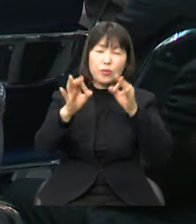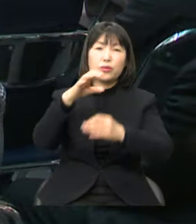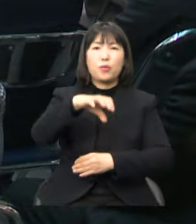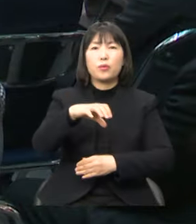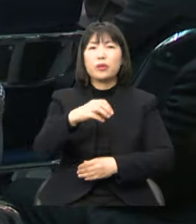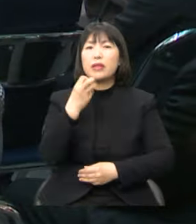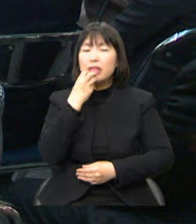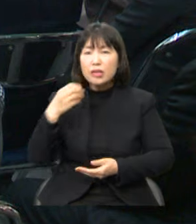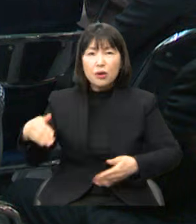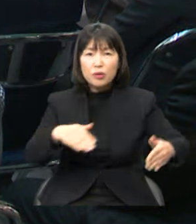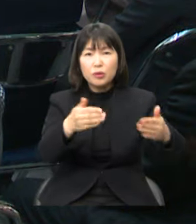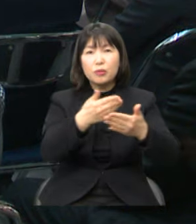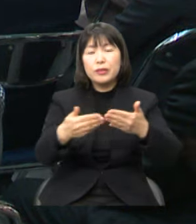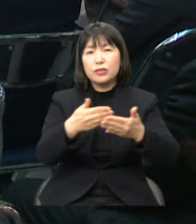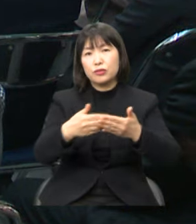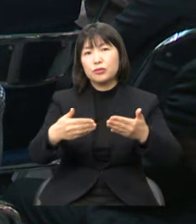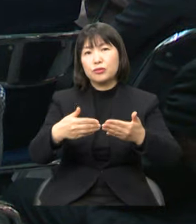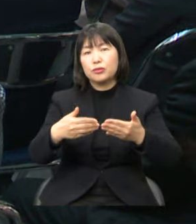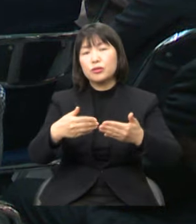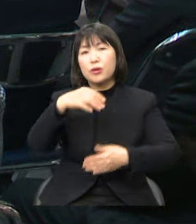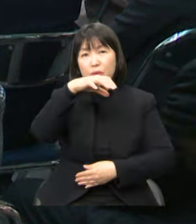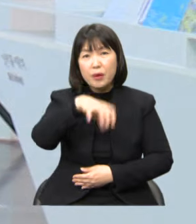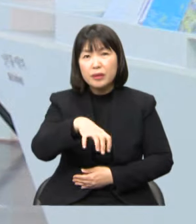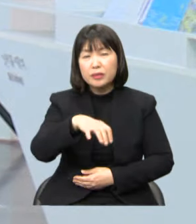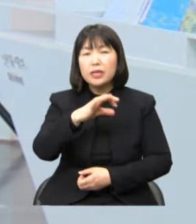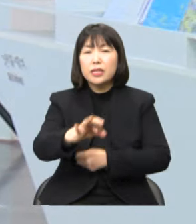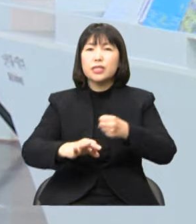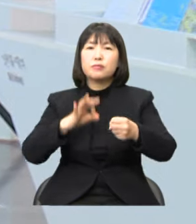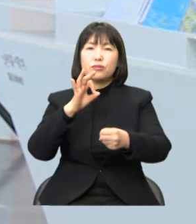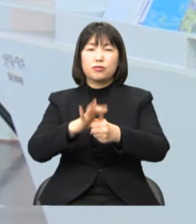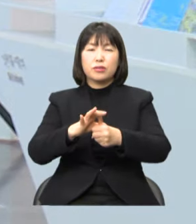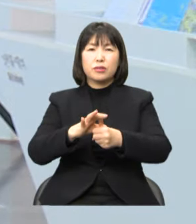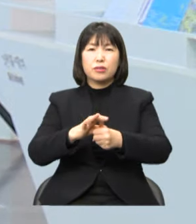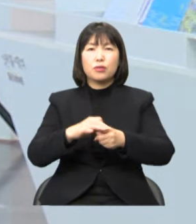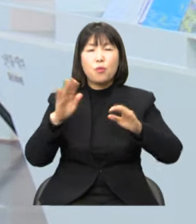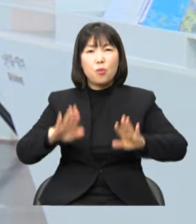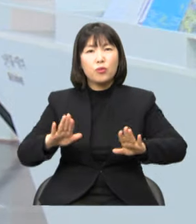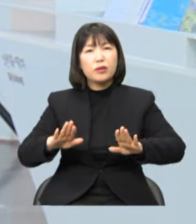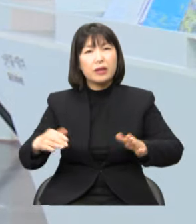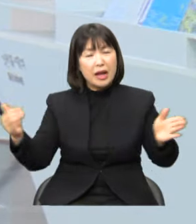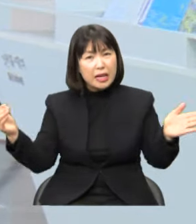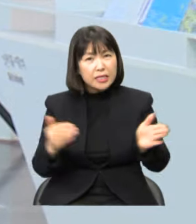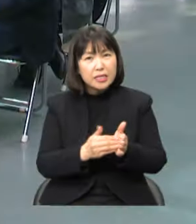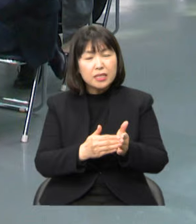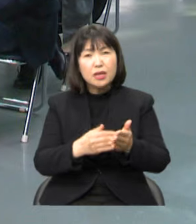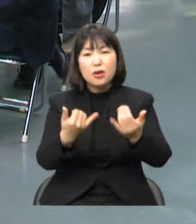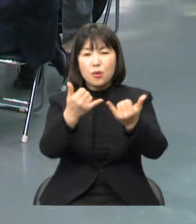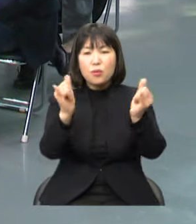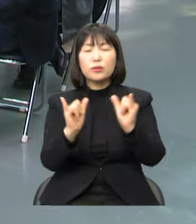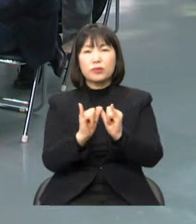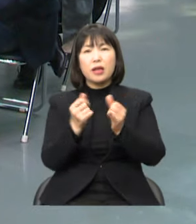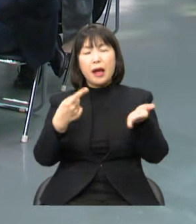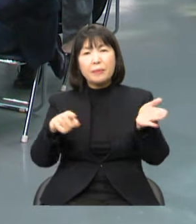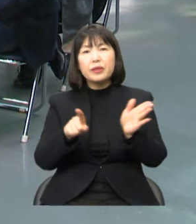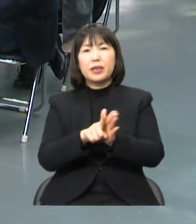미술관은 그날 이후 주기가 되는 오늘까지 지역 공동체로 피해 가족들과